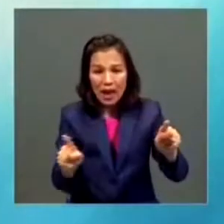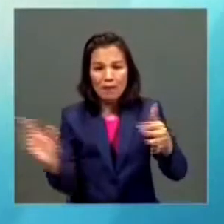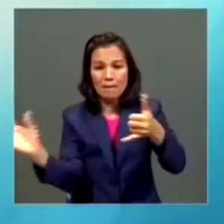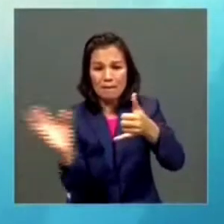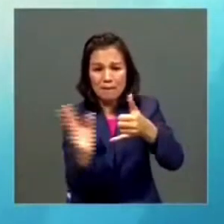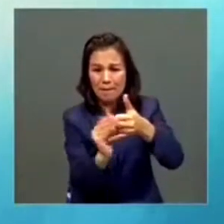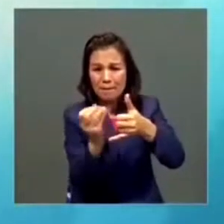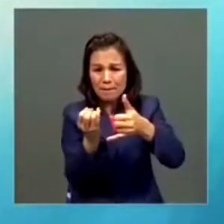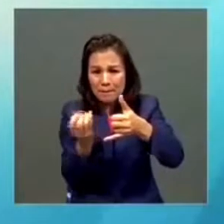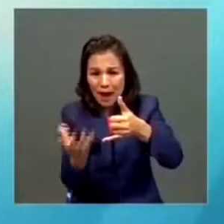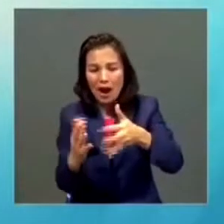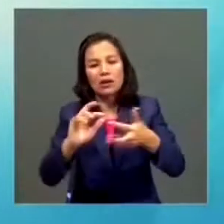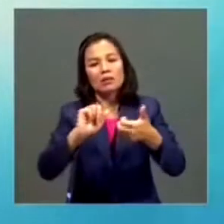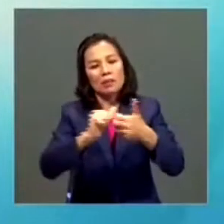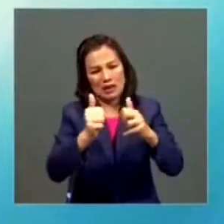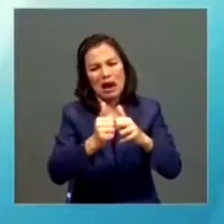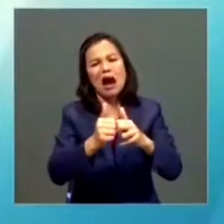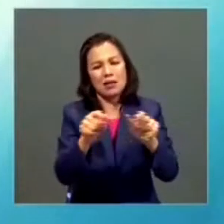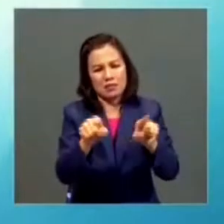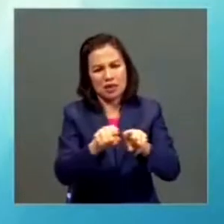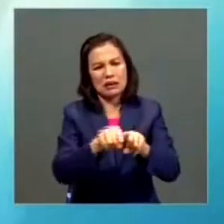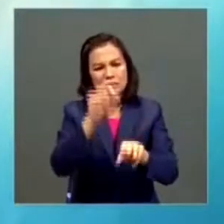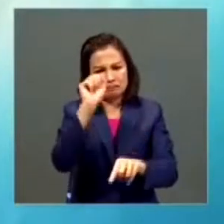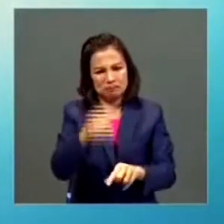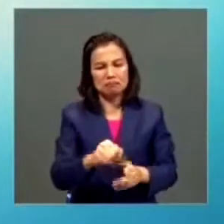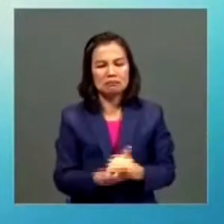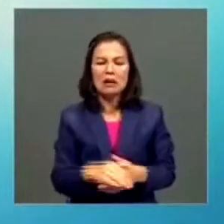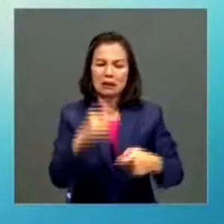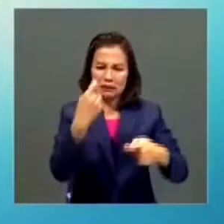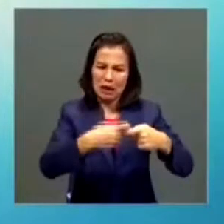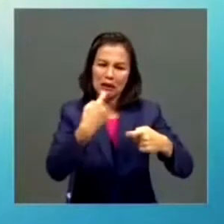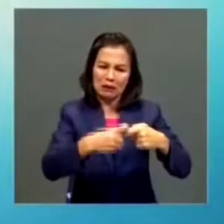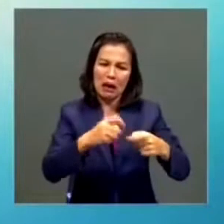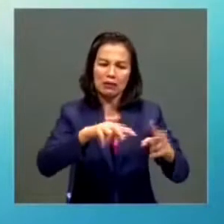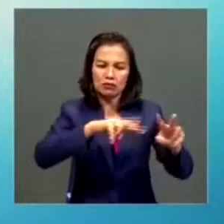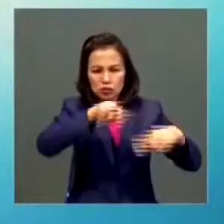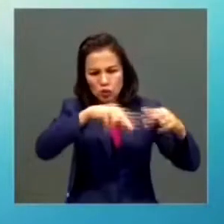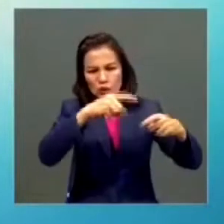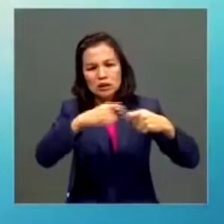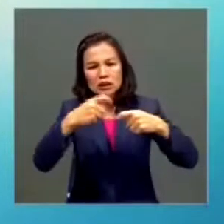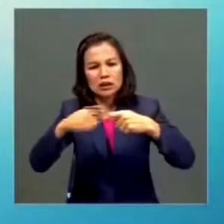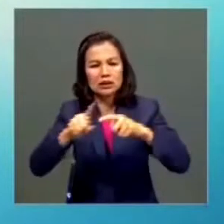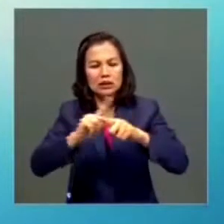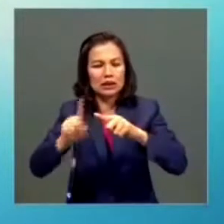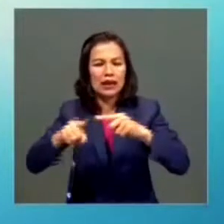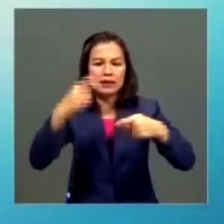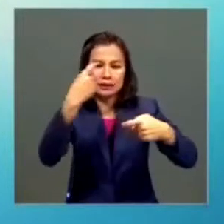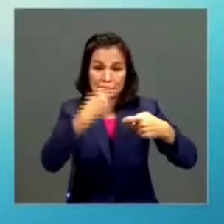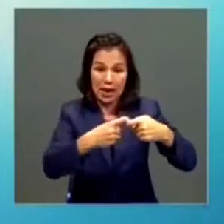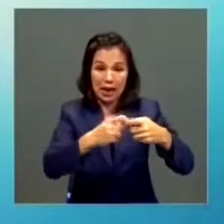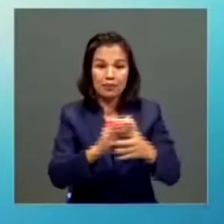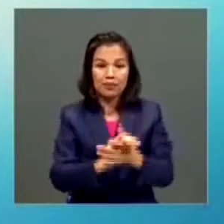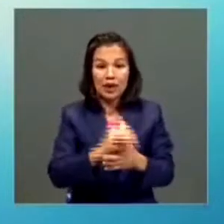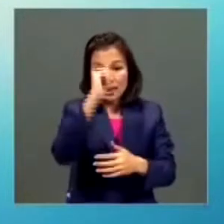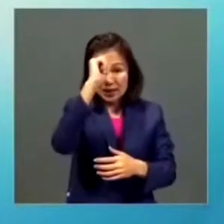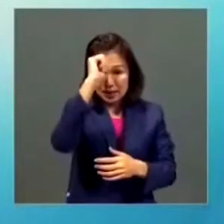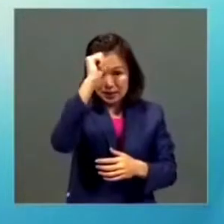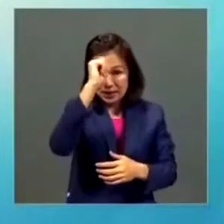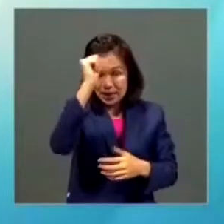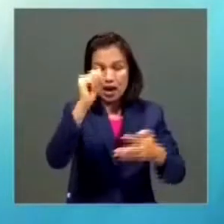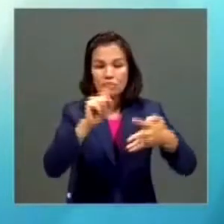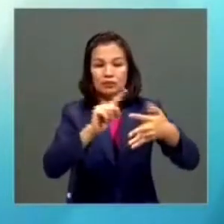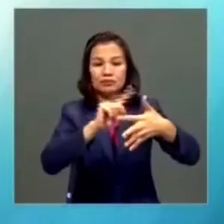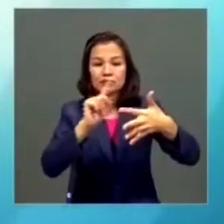มากๆก็จะเป็นประเด็นด้วยเหมือนกันนะครับส่วน อินเดียก็จะเยอะนะครับ